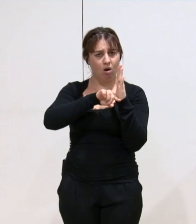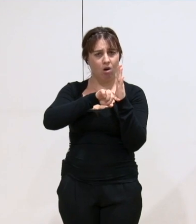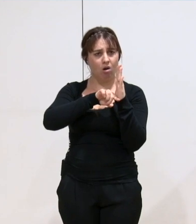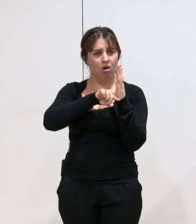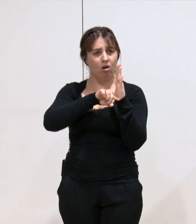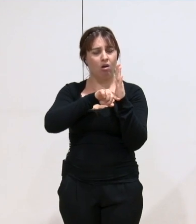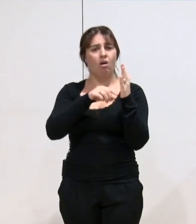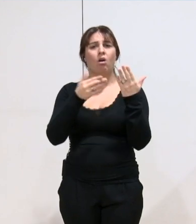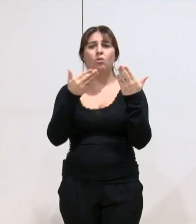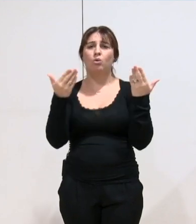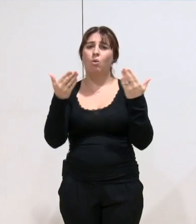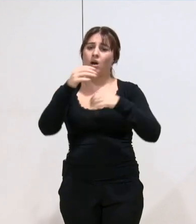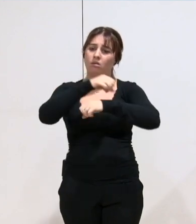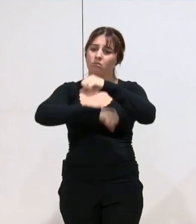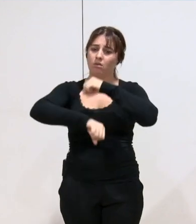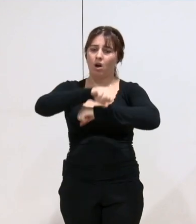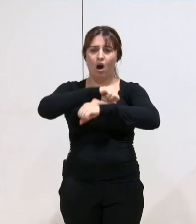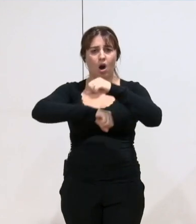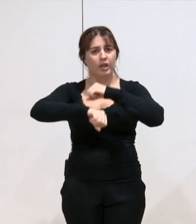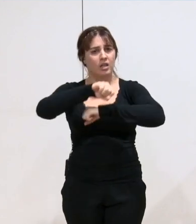de l'organisation